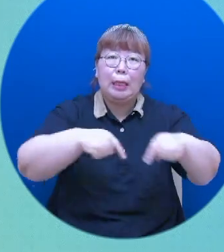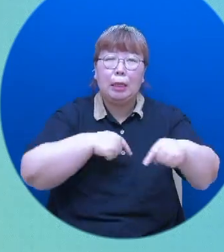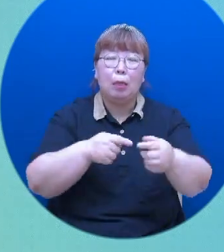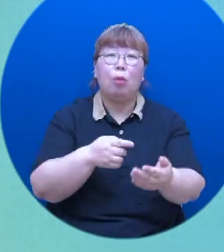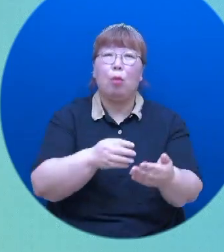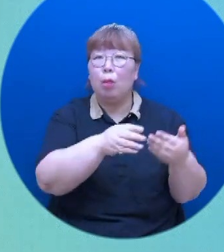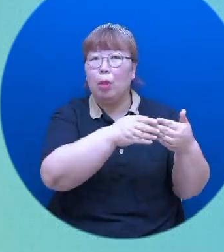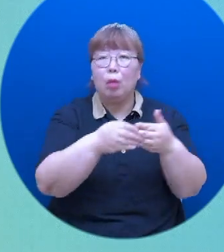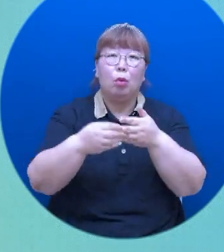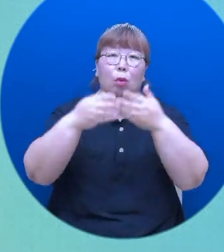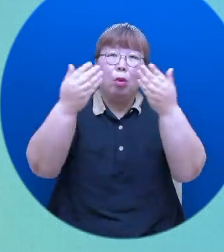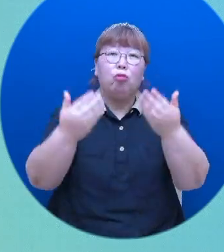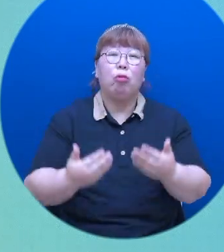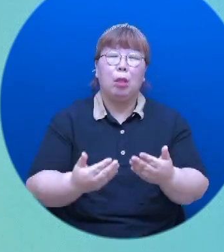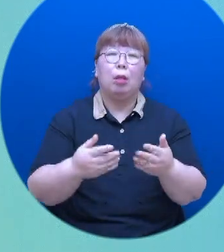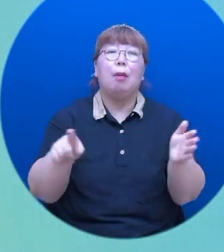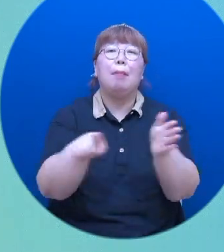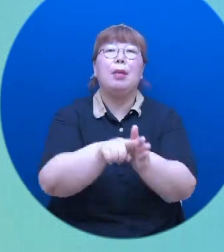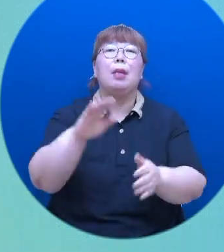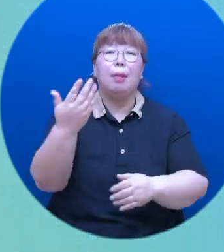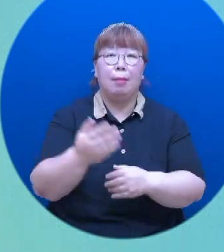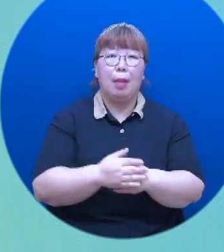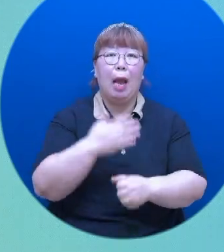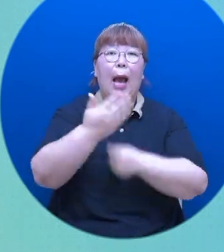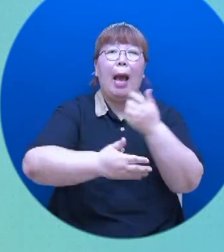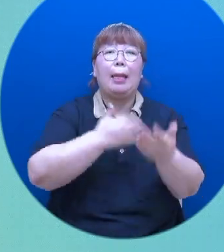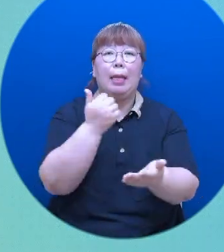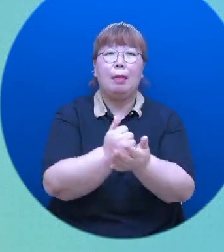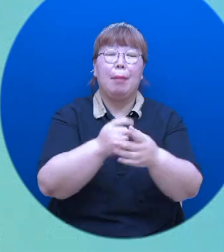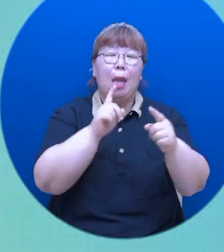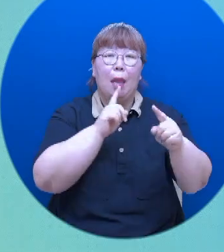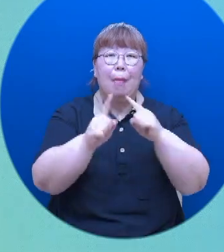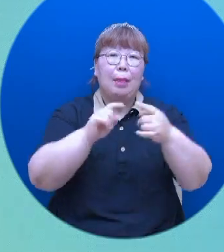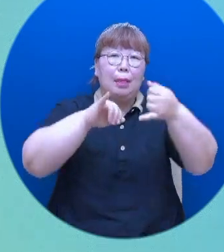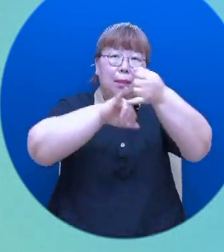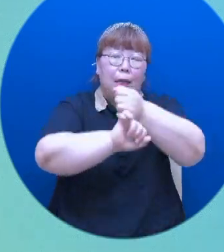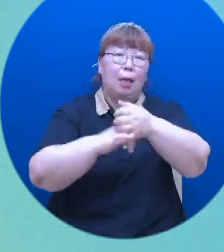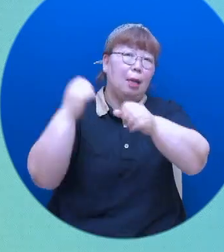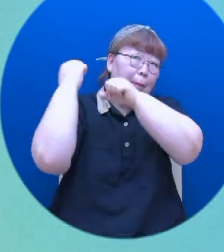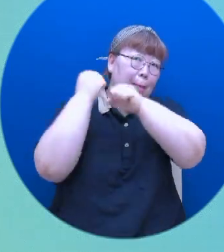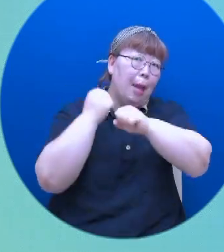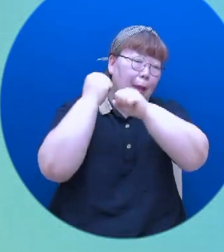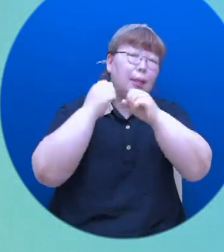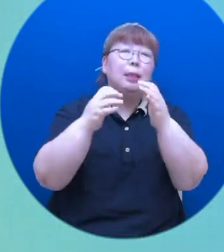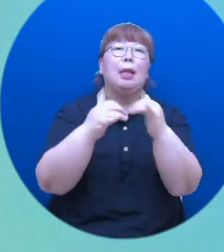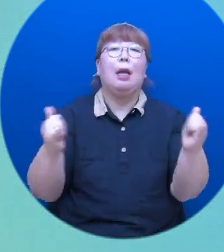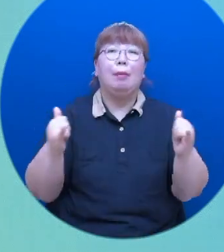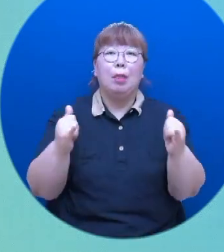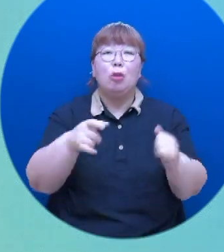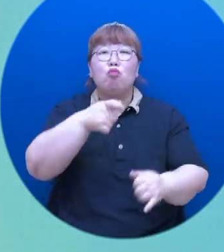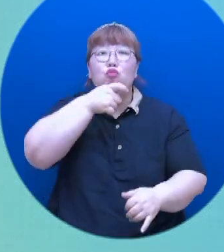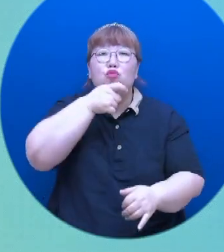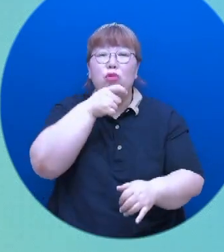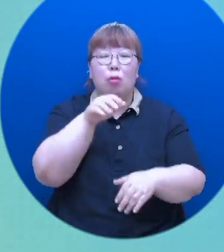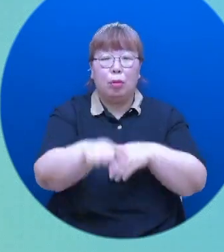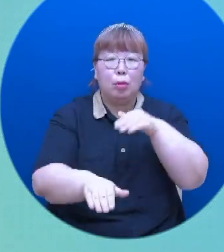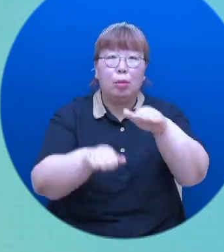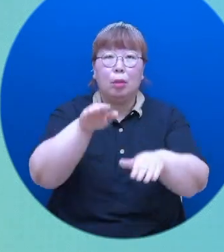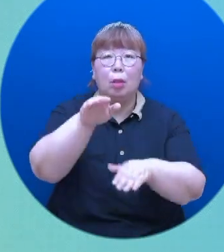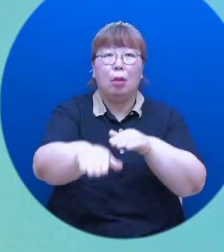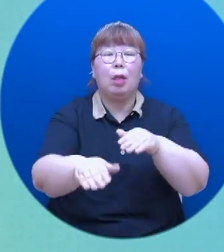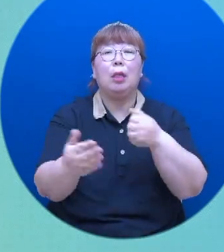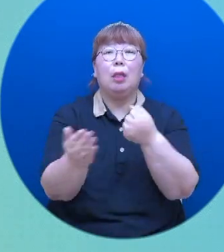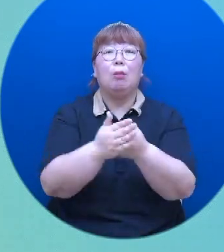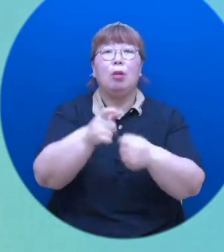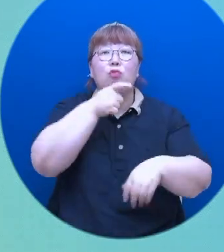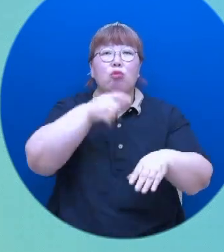거죠. 여러분, 하나님의 언약궤를 맨 그들이 물속으로 들어갔기 때문에 흐르는 물은